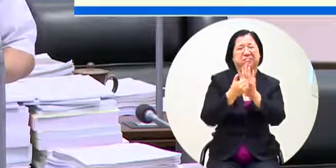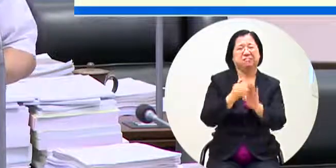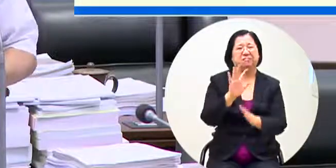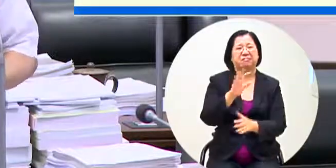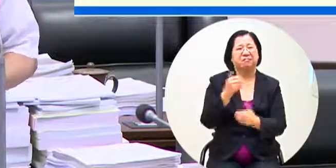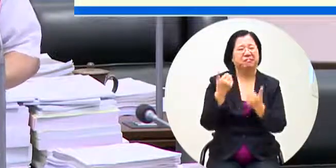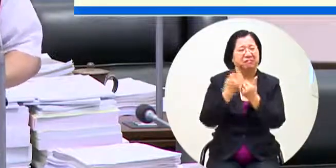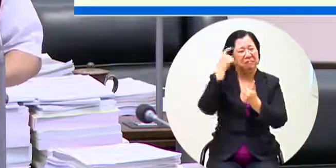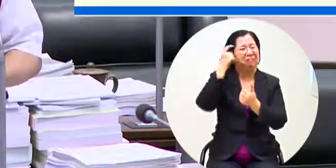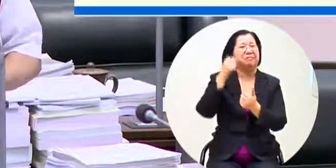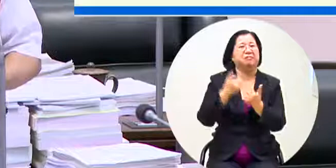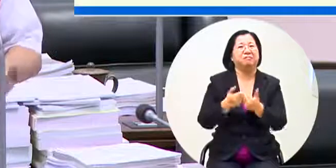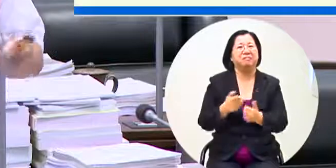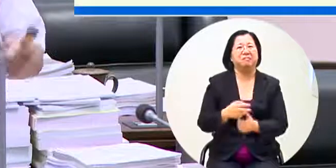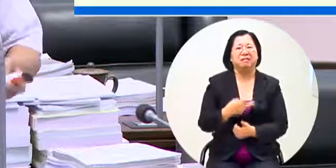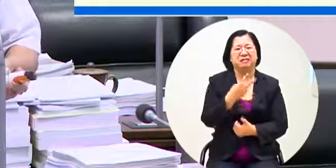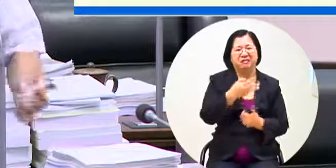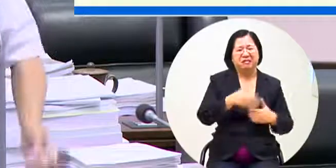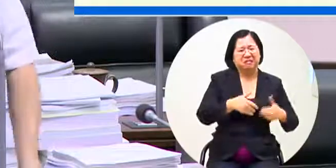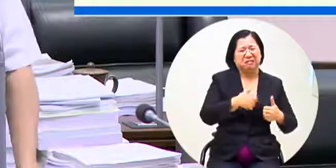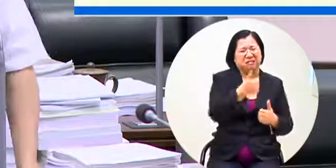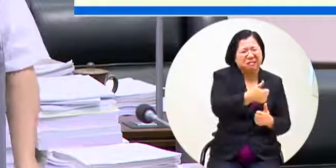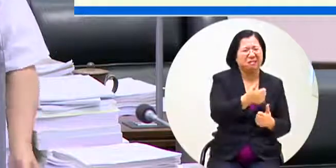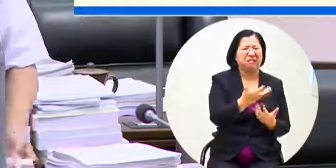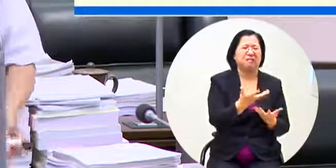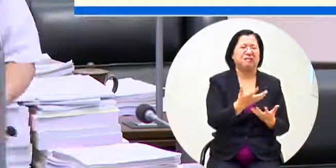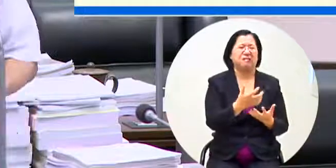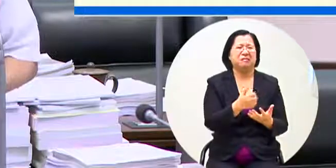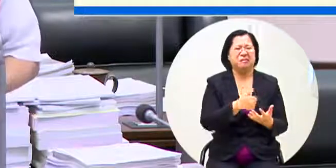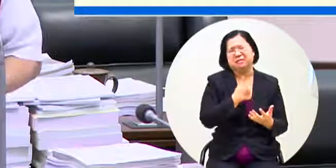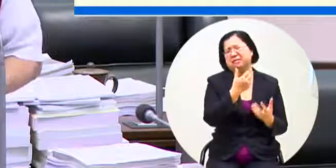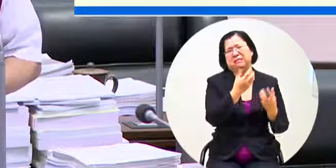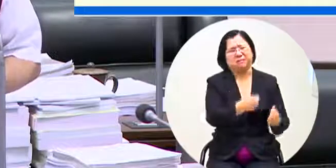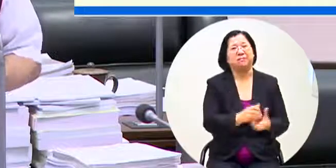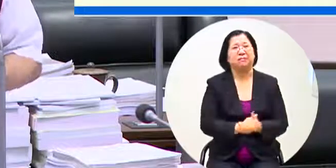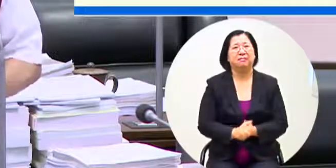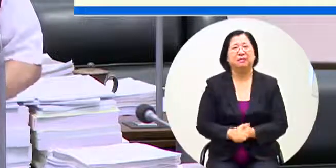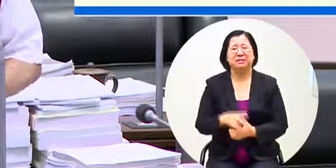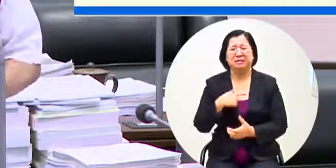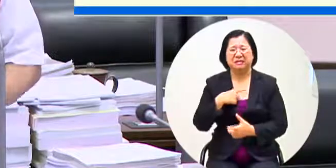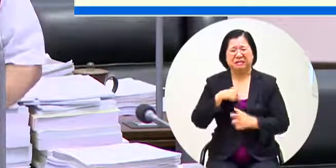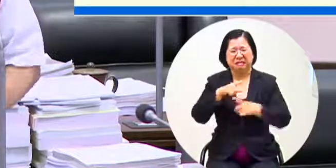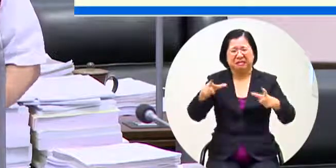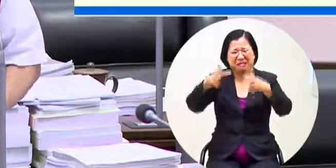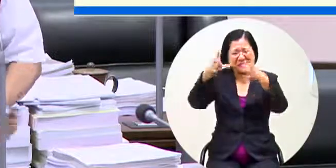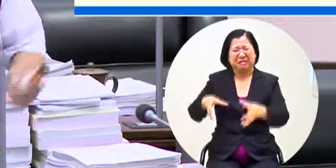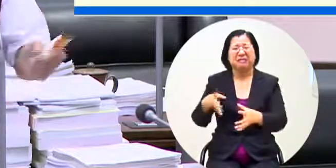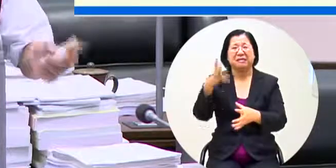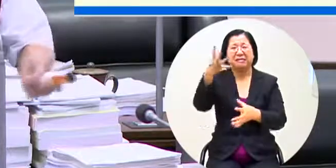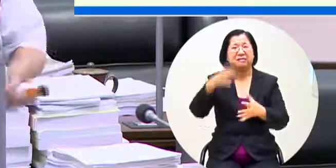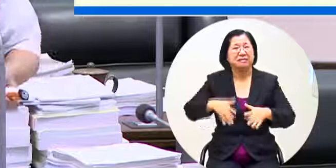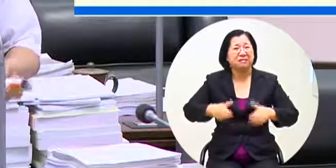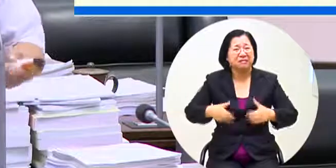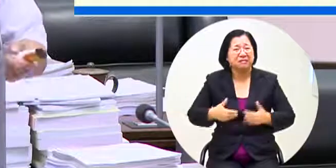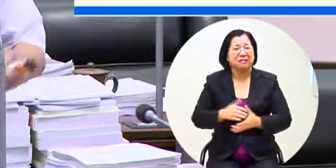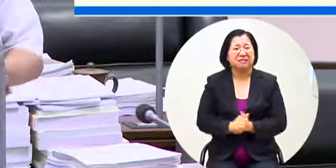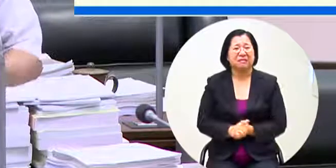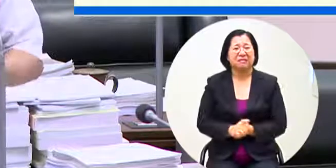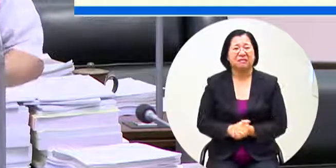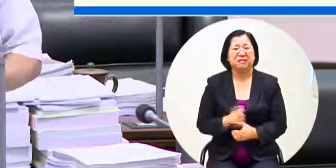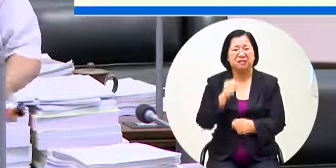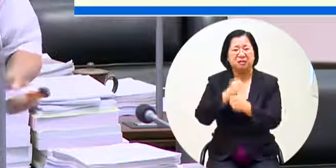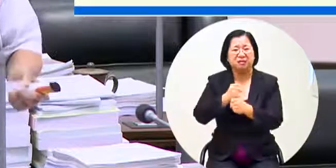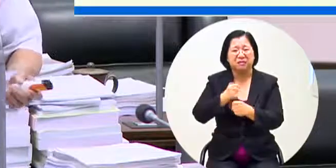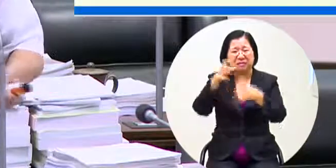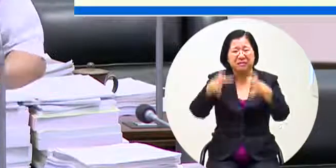果无影。即摆要阁用一个较大型的四轻，要阁来做伫临门，做赢关系啊！即